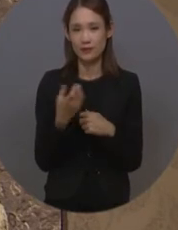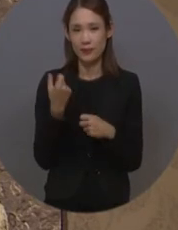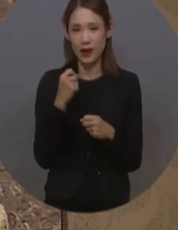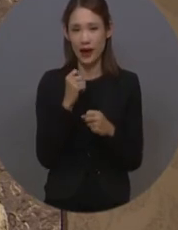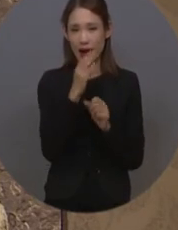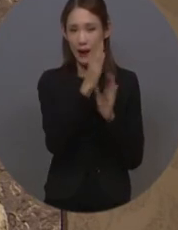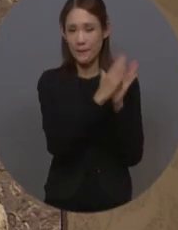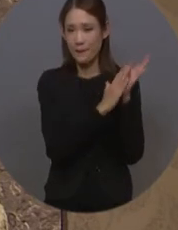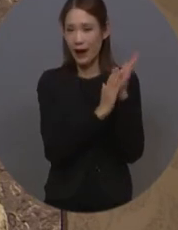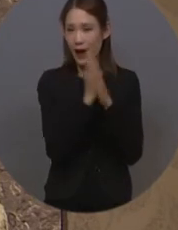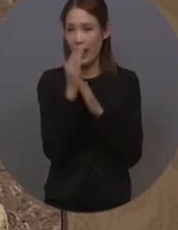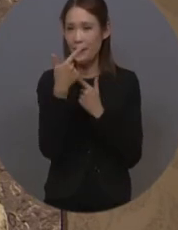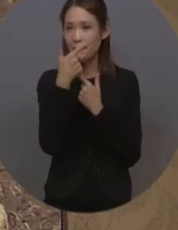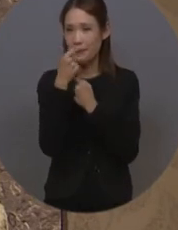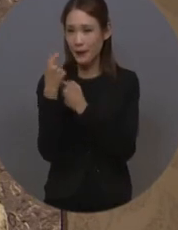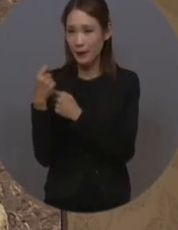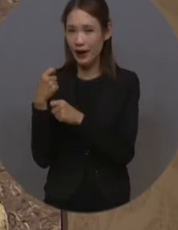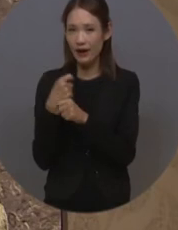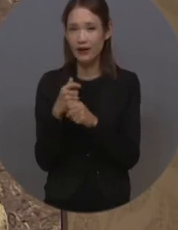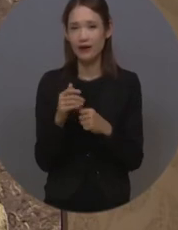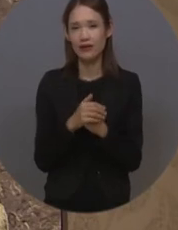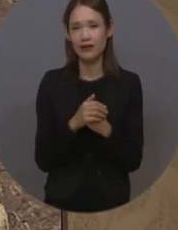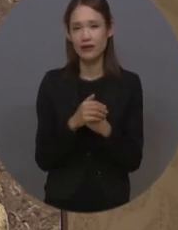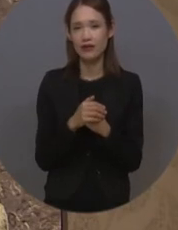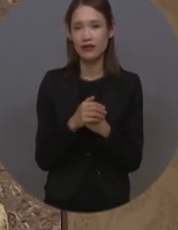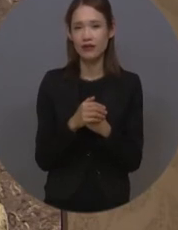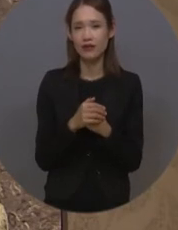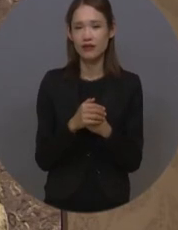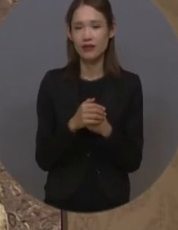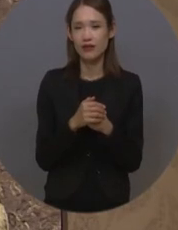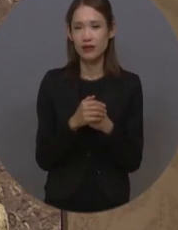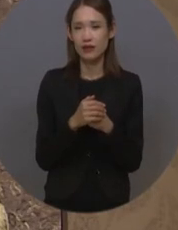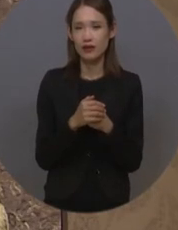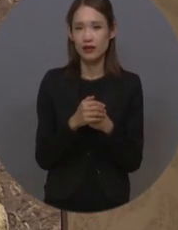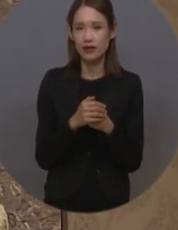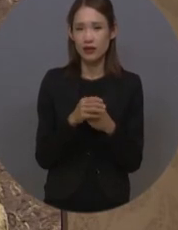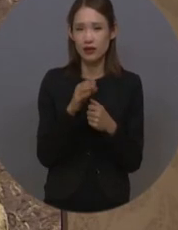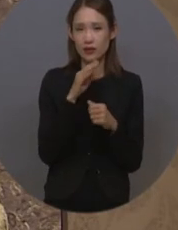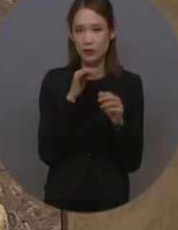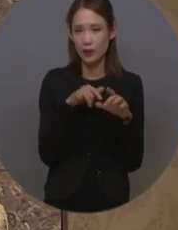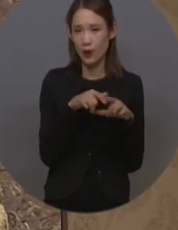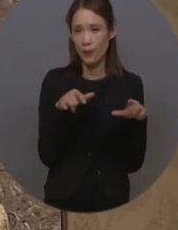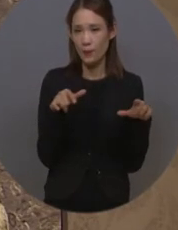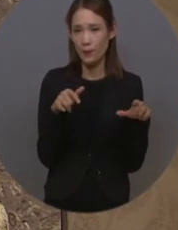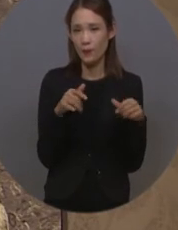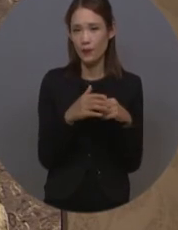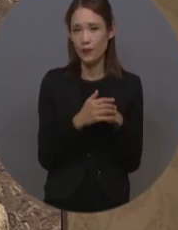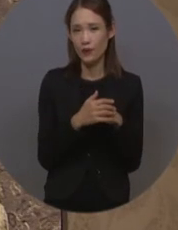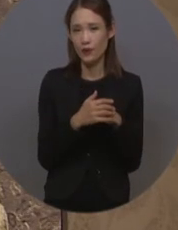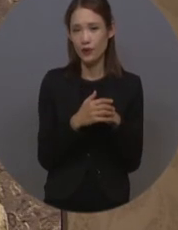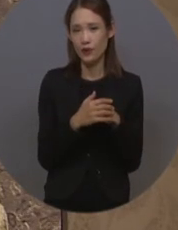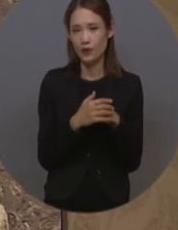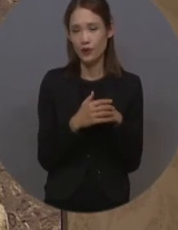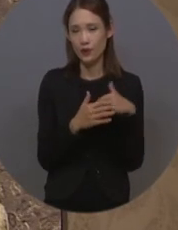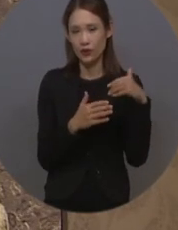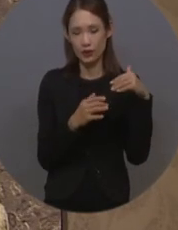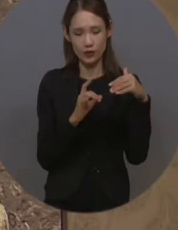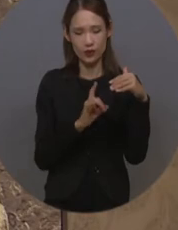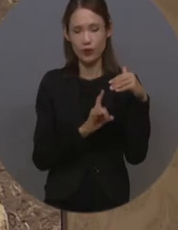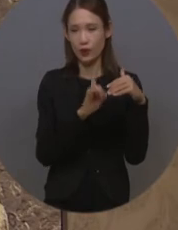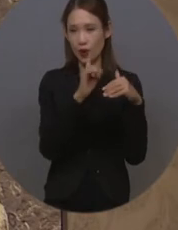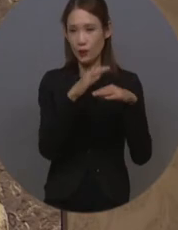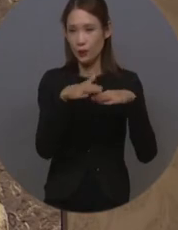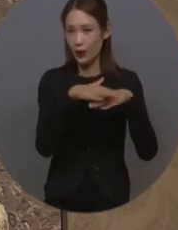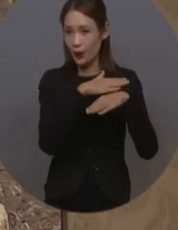맞춰준다니까 맞추러 하신 거예요. 근데 정말 에이. 발에 그 이게 보통 볼은 여기 살짝 이게 굽어져 있는데 이렇게 높이 떠